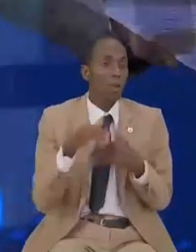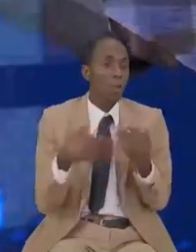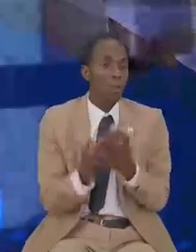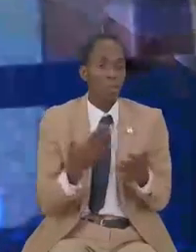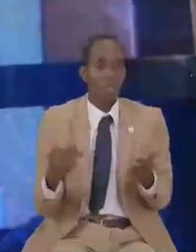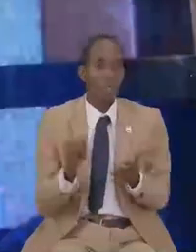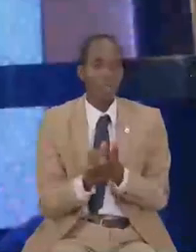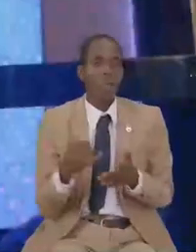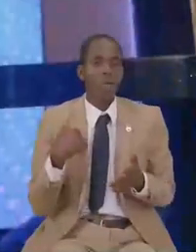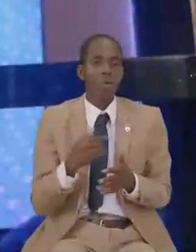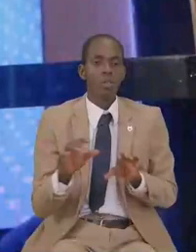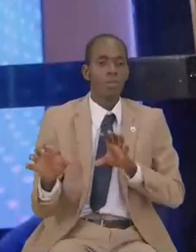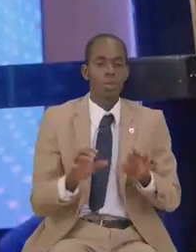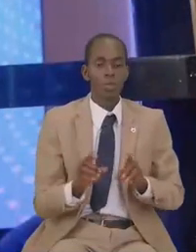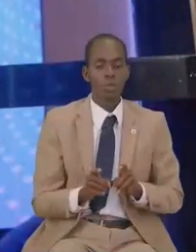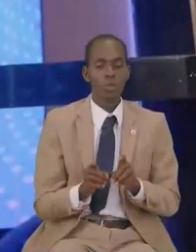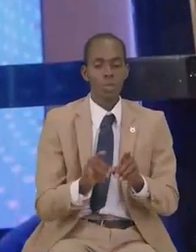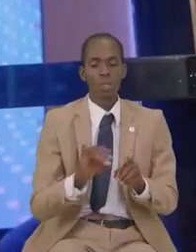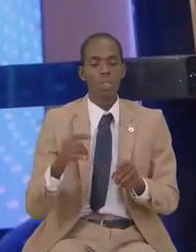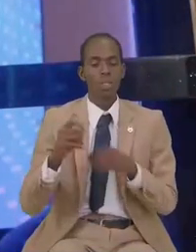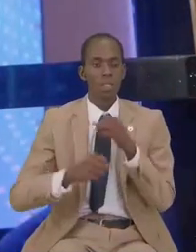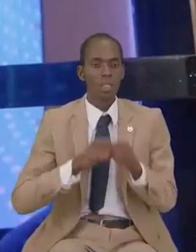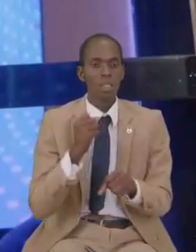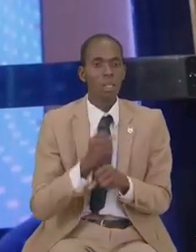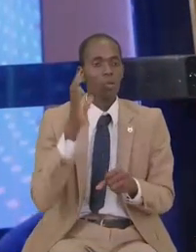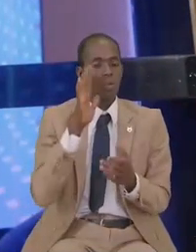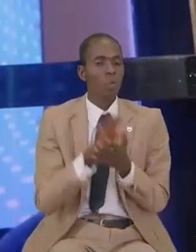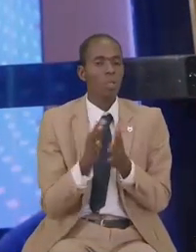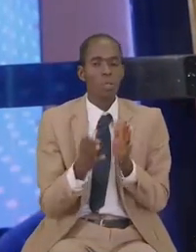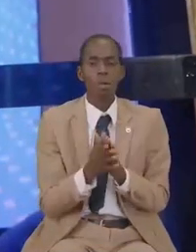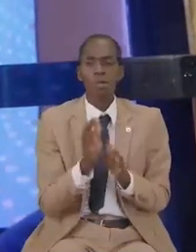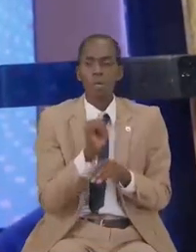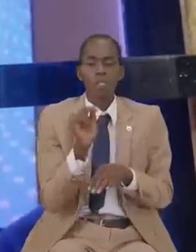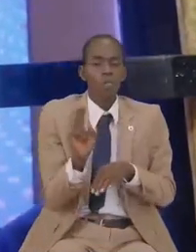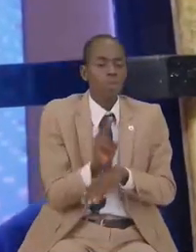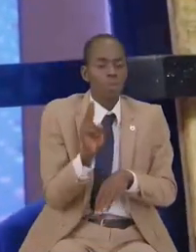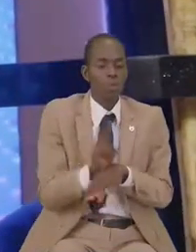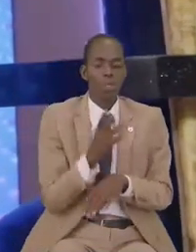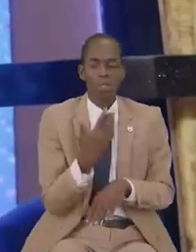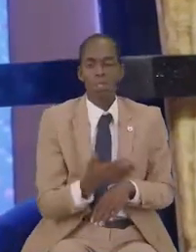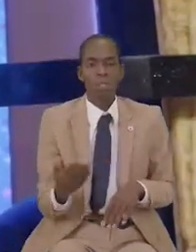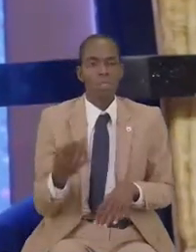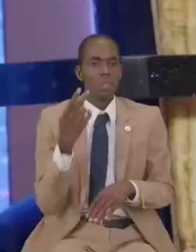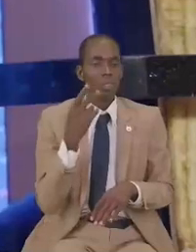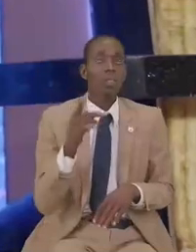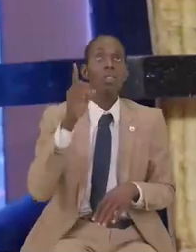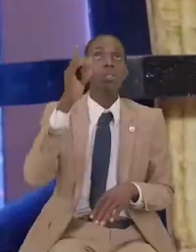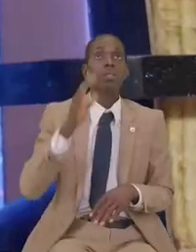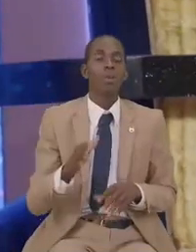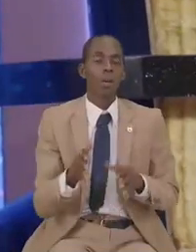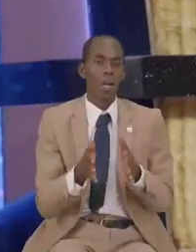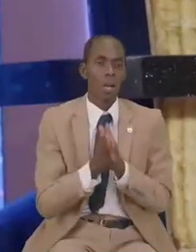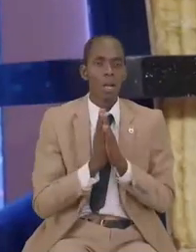l'année devient ton habitude. Et on ne peut pas changer l'habitude comme ça. Dieu ramène ce qui est